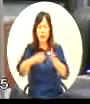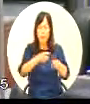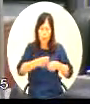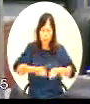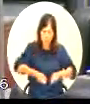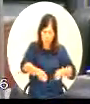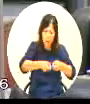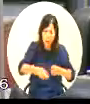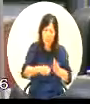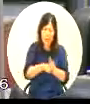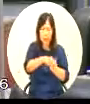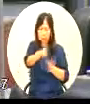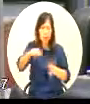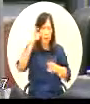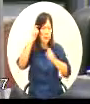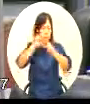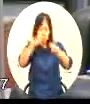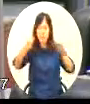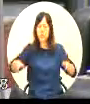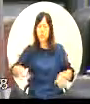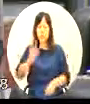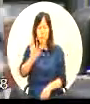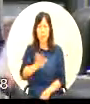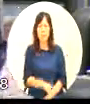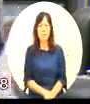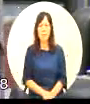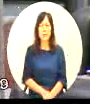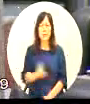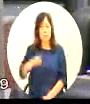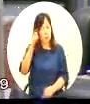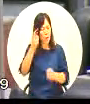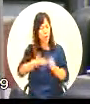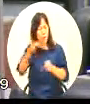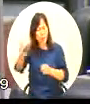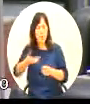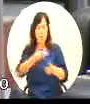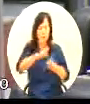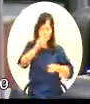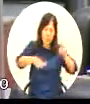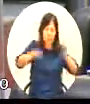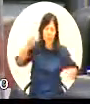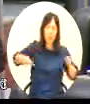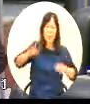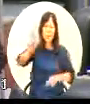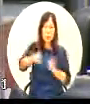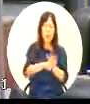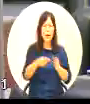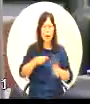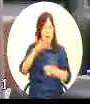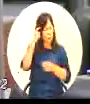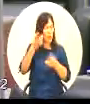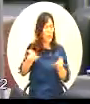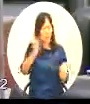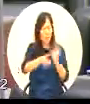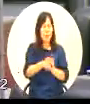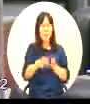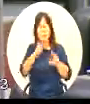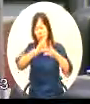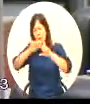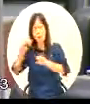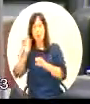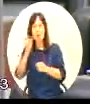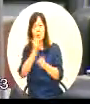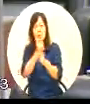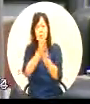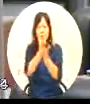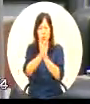有很多不同的意见，大家意见都分歧，有人想迁去和平市场运营地，有人想要干脆熟悉的包袱宽宽，好，什么